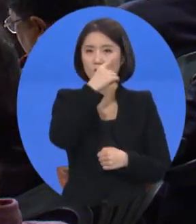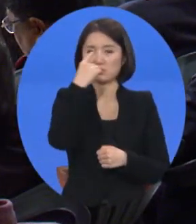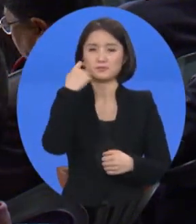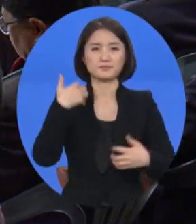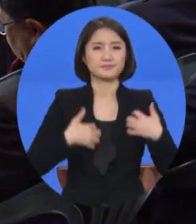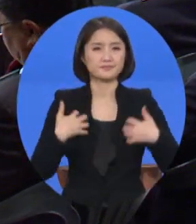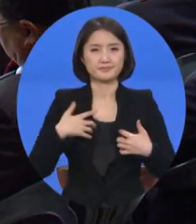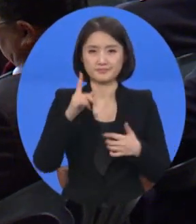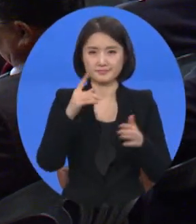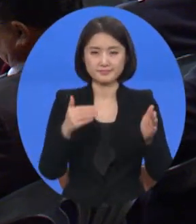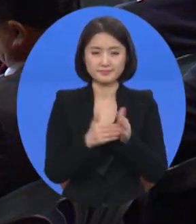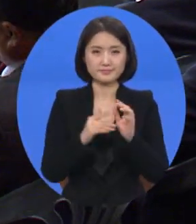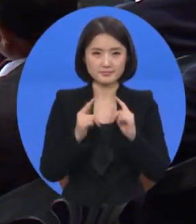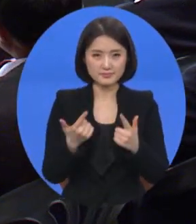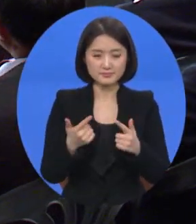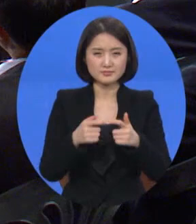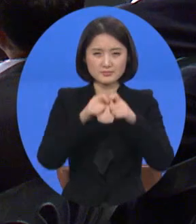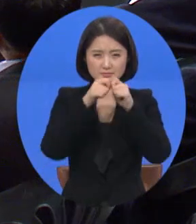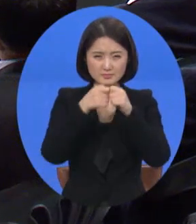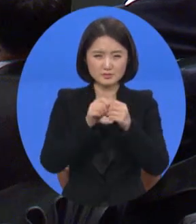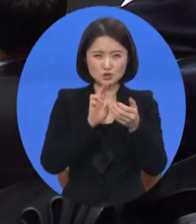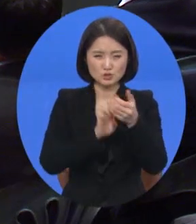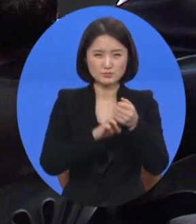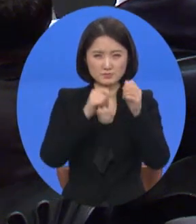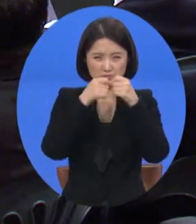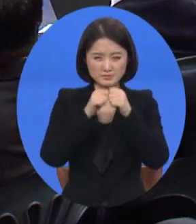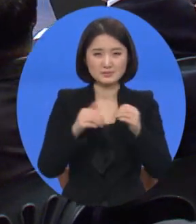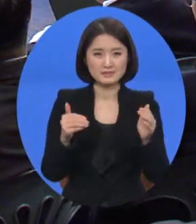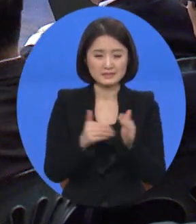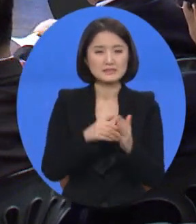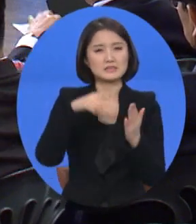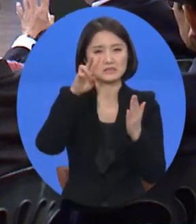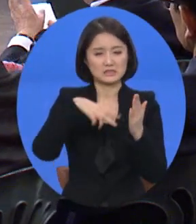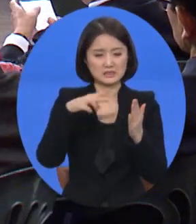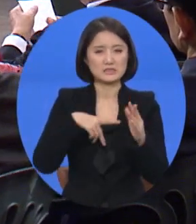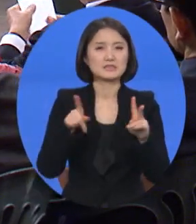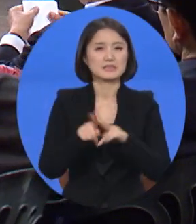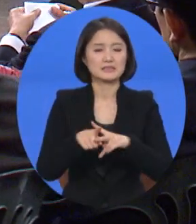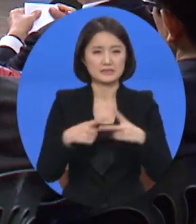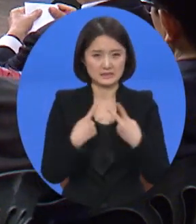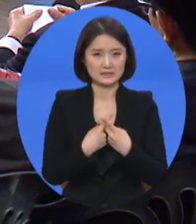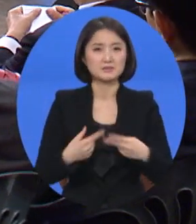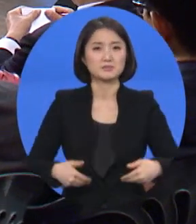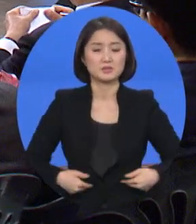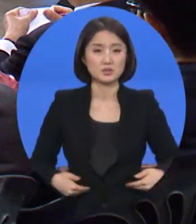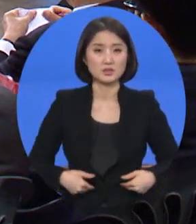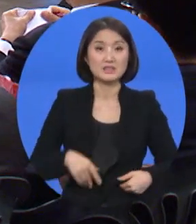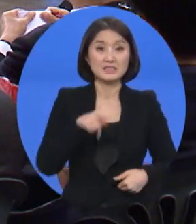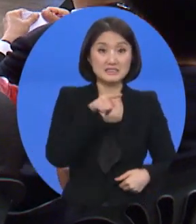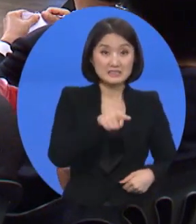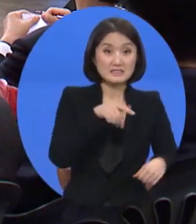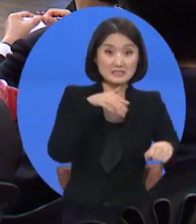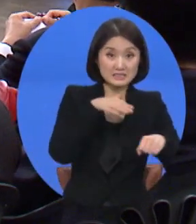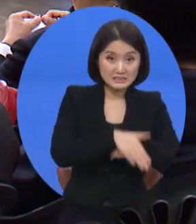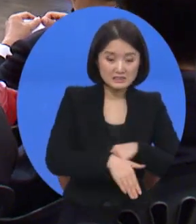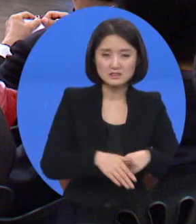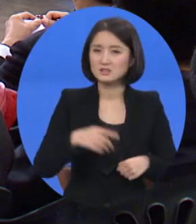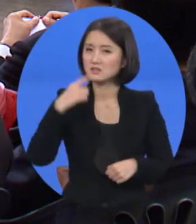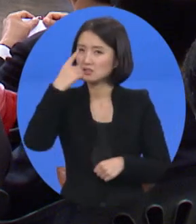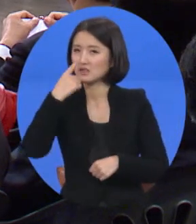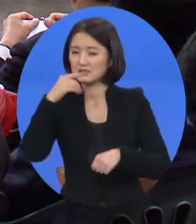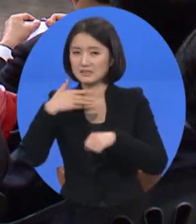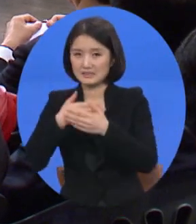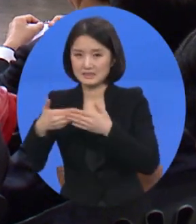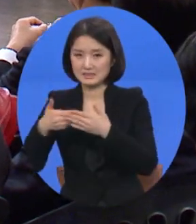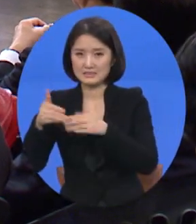속속들이 다 깊이 이해할 수 있게 된다는 겁니다 이것이 3항 미술관은 다룰 우리 전통 미술이 가지고 있는 매우